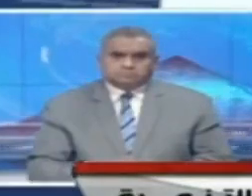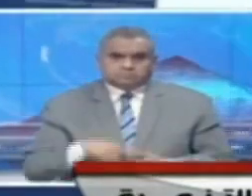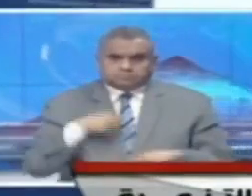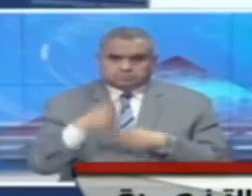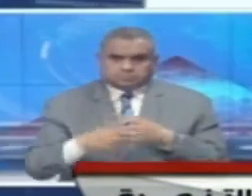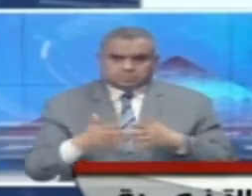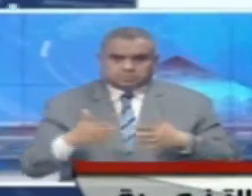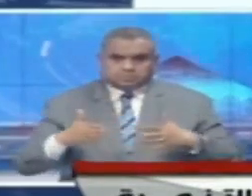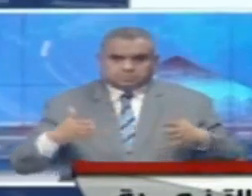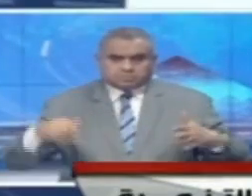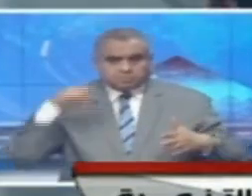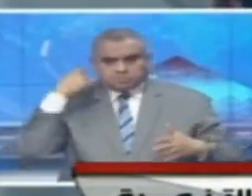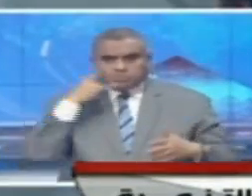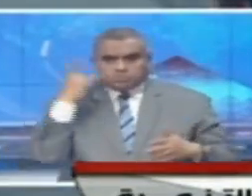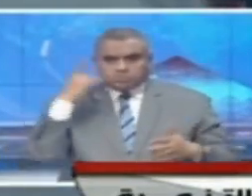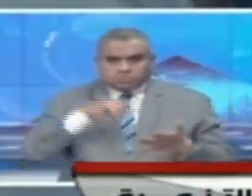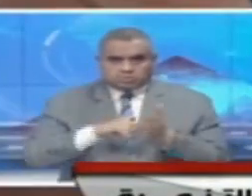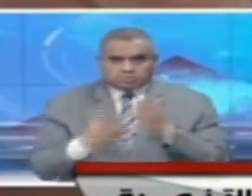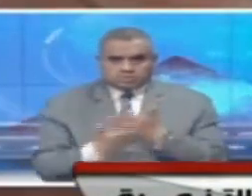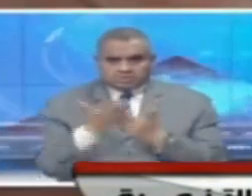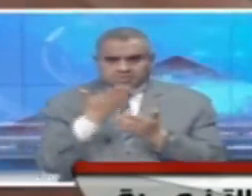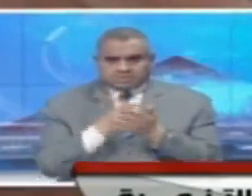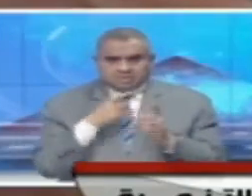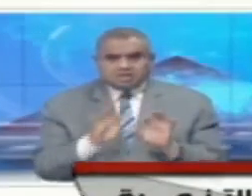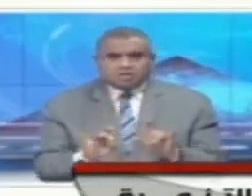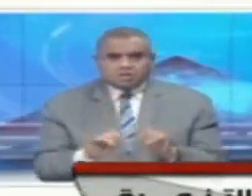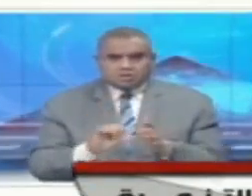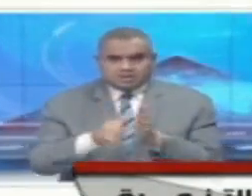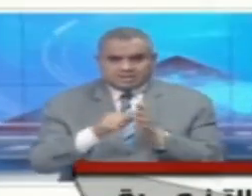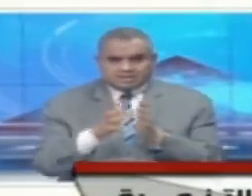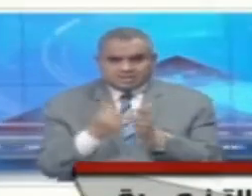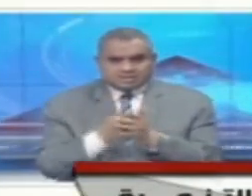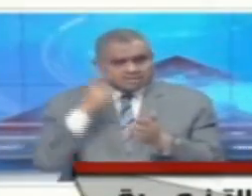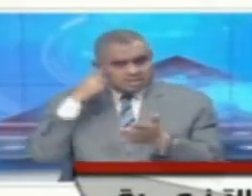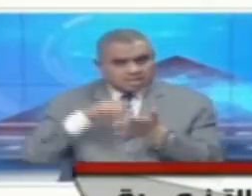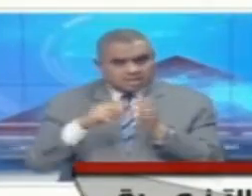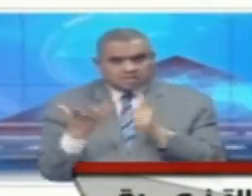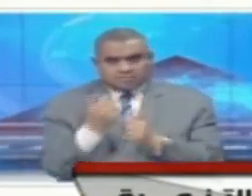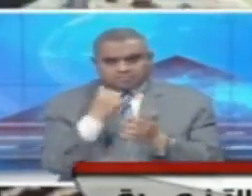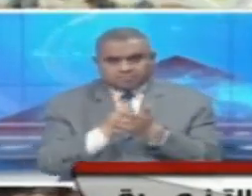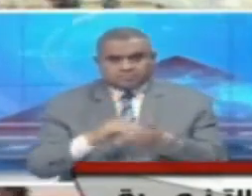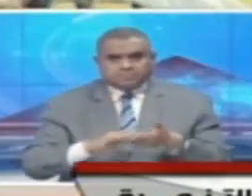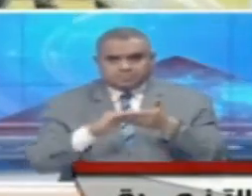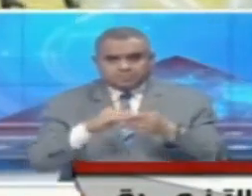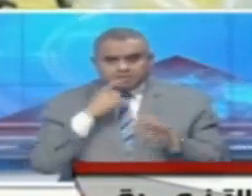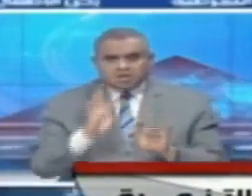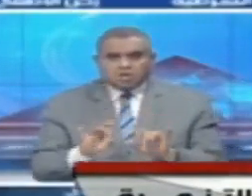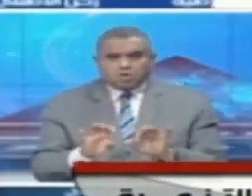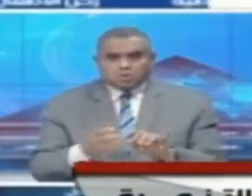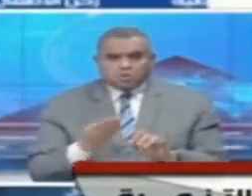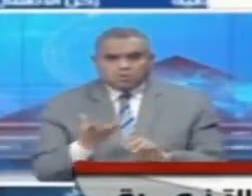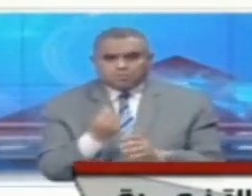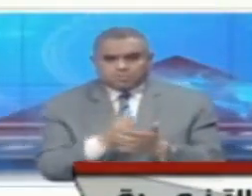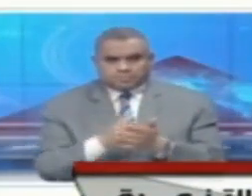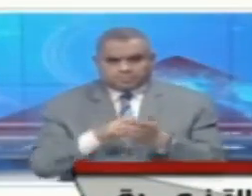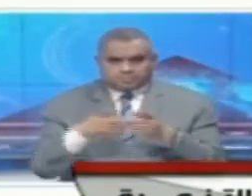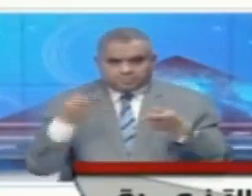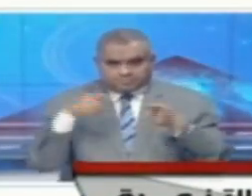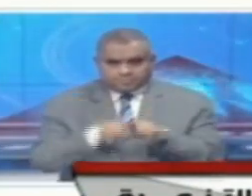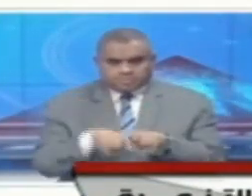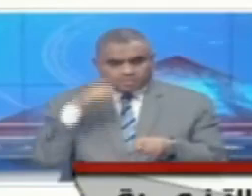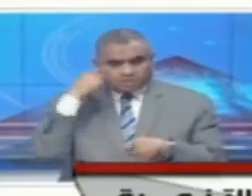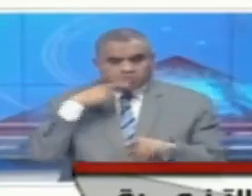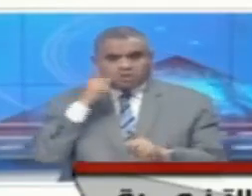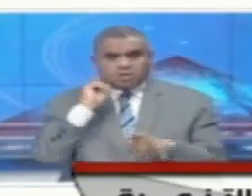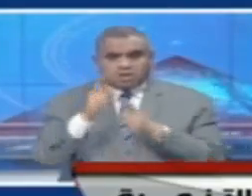وسعت الوزارة في تطبيق التقنيات الحديثة من خلال إتاحة خدماتها إلكترونيا اتساقا مع توجه